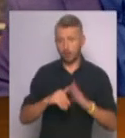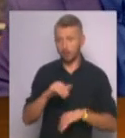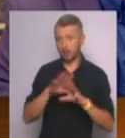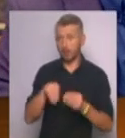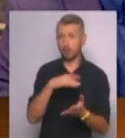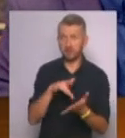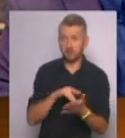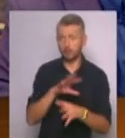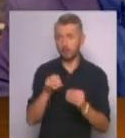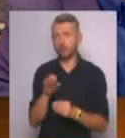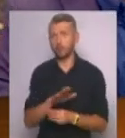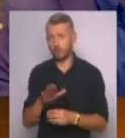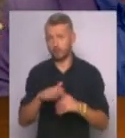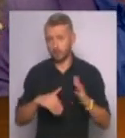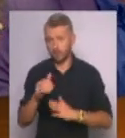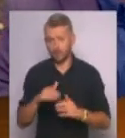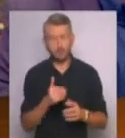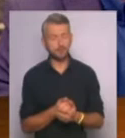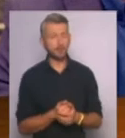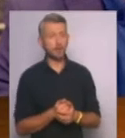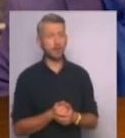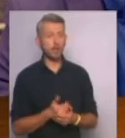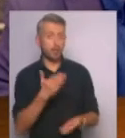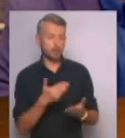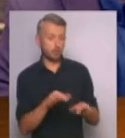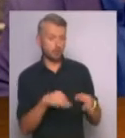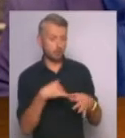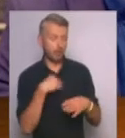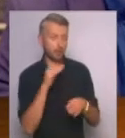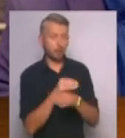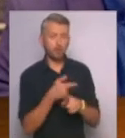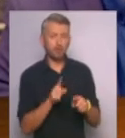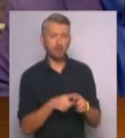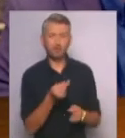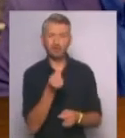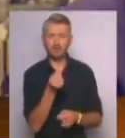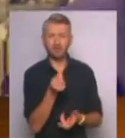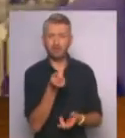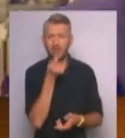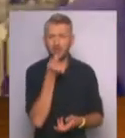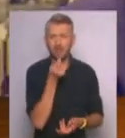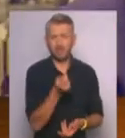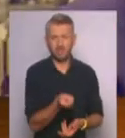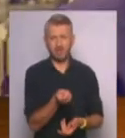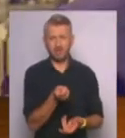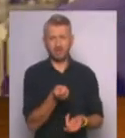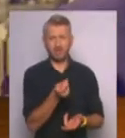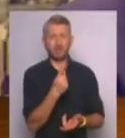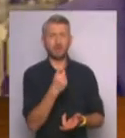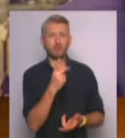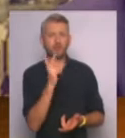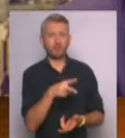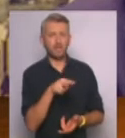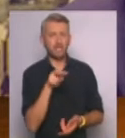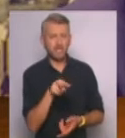і загальноєвропейська навіть. І це, якщо можна додати, так, прошу, це економічно є такою, знаєте, сумою. Ну, от 120